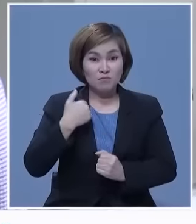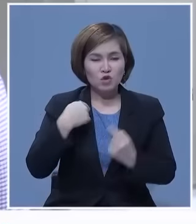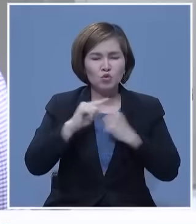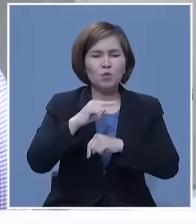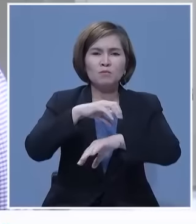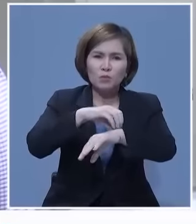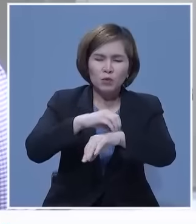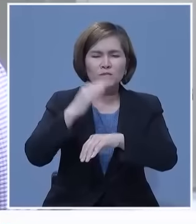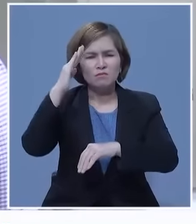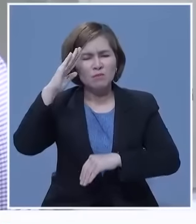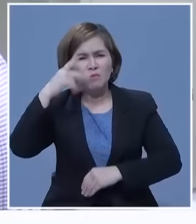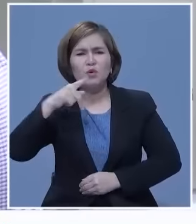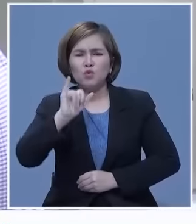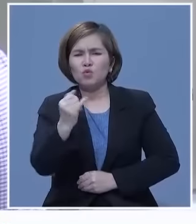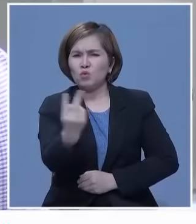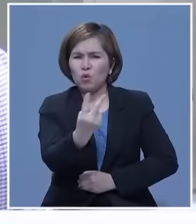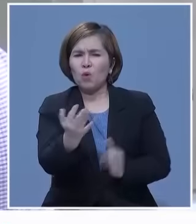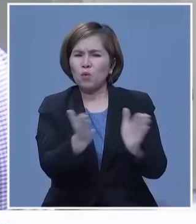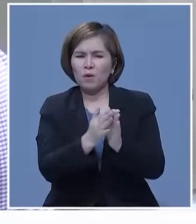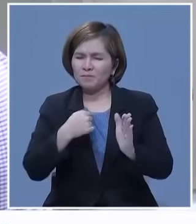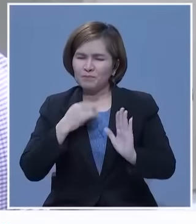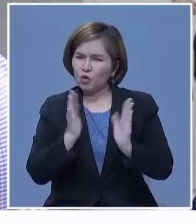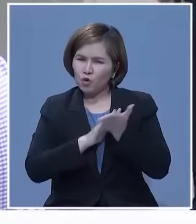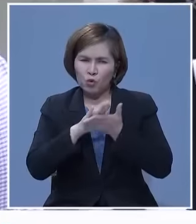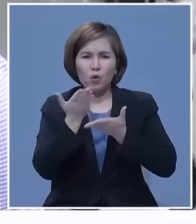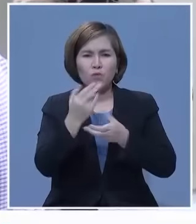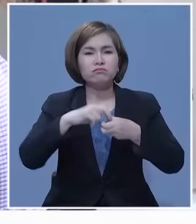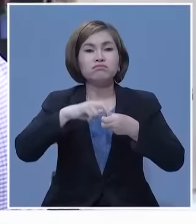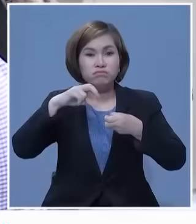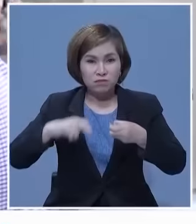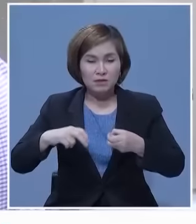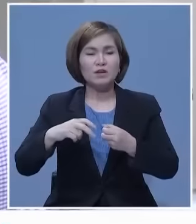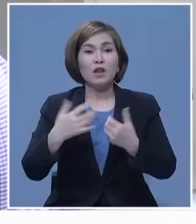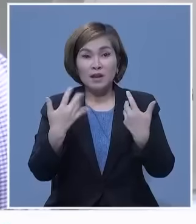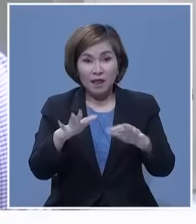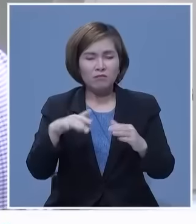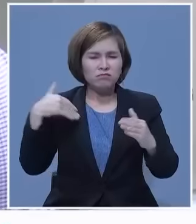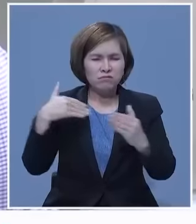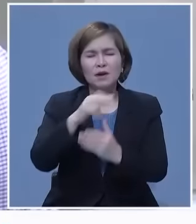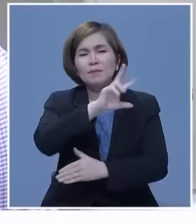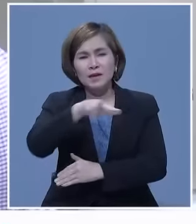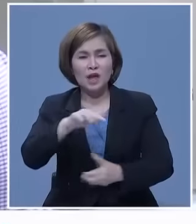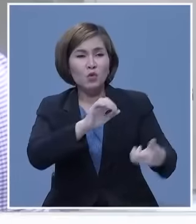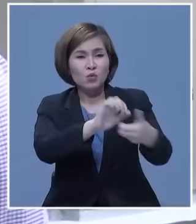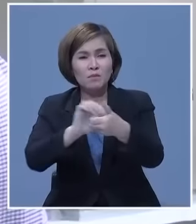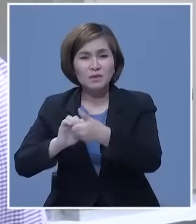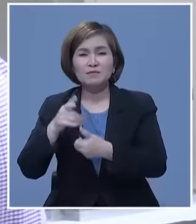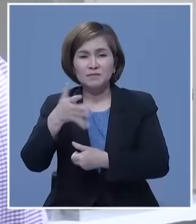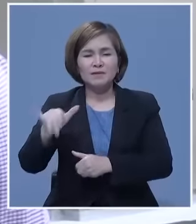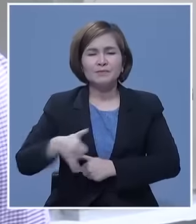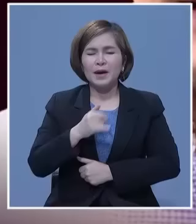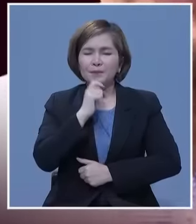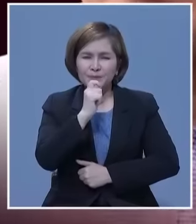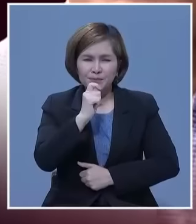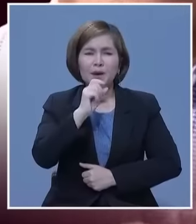เขาไม่เอาด้วยแน่นอนทำให้ในวันที่พรรคเพื่อไทยประกาศจับมือกับพรรค 2ลุงคือออกมาพูดทั้งน้ำตาเลยนะตอนนั้น